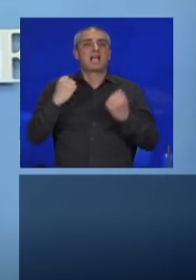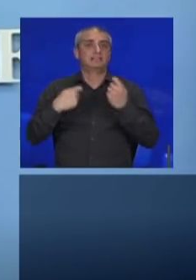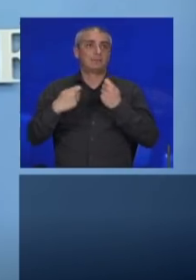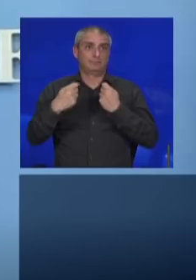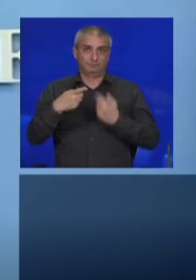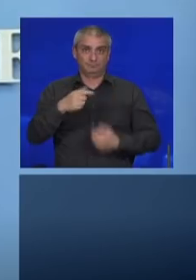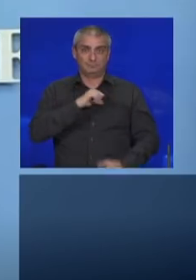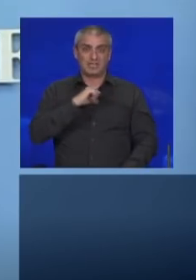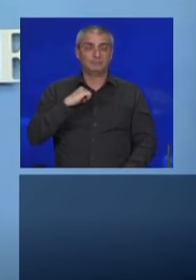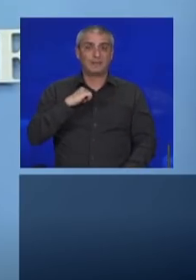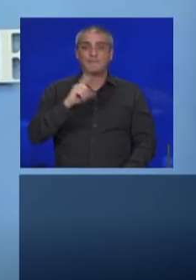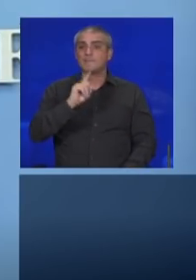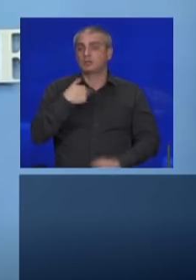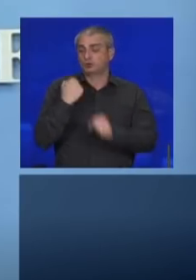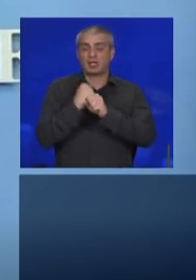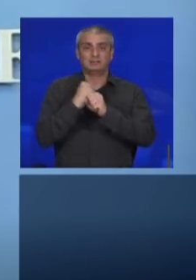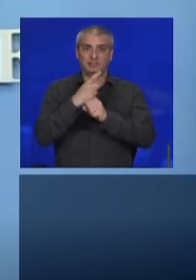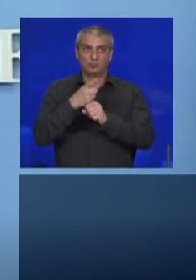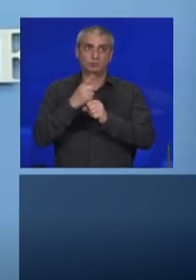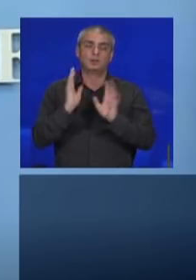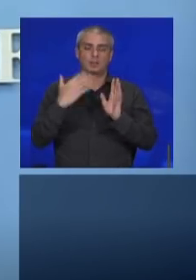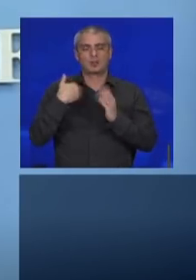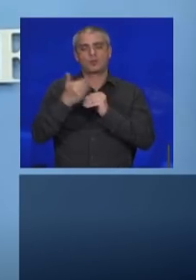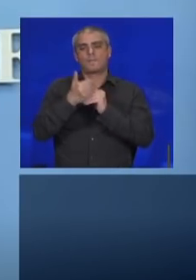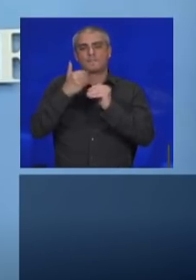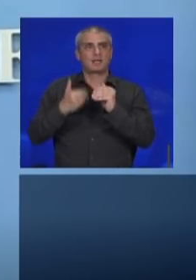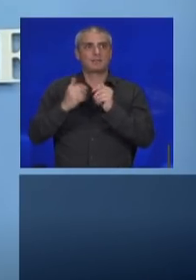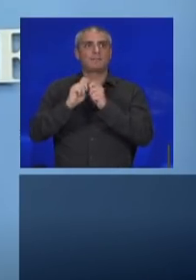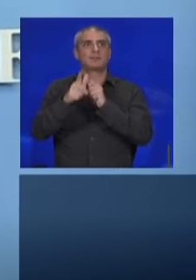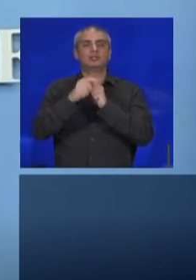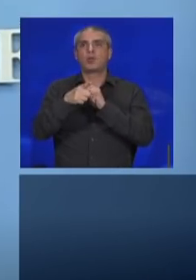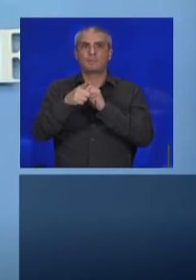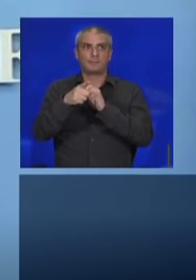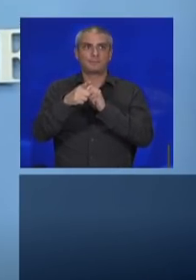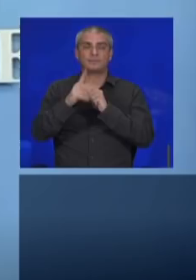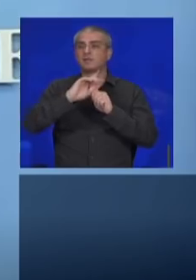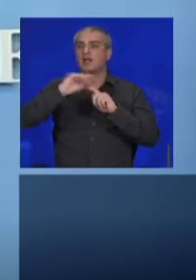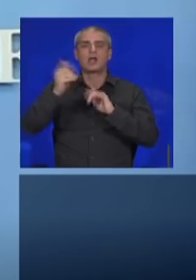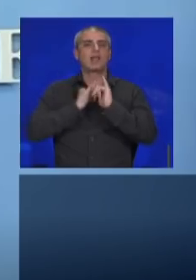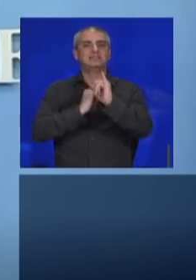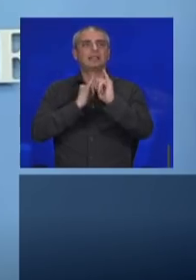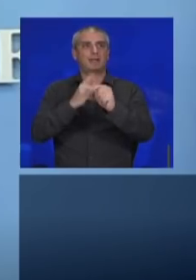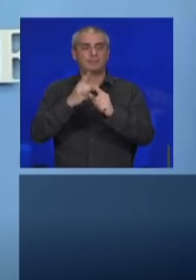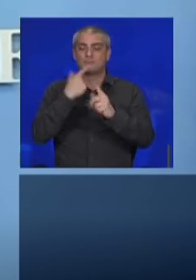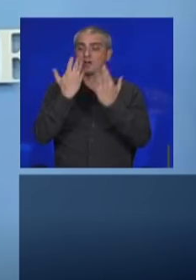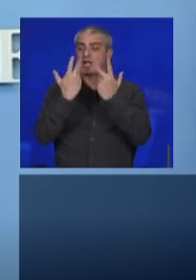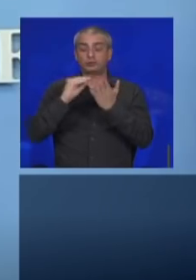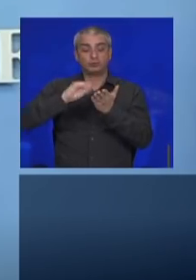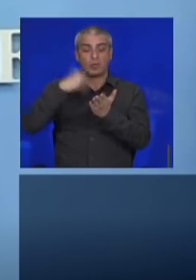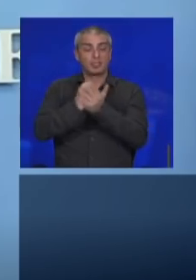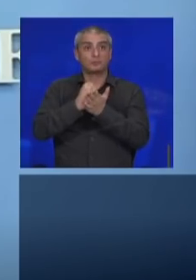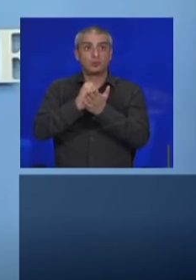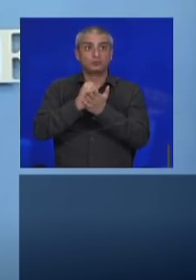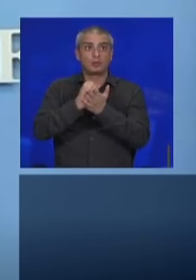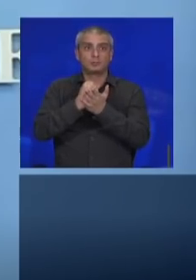מה שעשינו, ככה אנחנו מקדימים את התשלומים לכל הספקים. זאת אומרת, חשבונית מאושרת, מקבלים